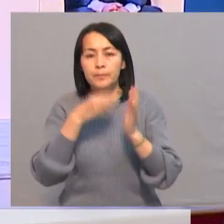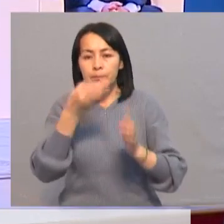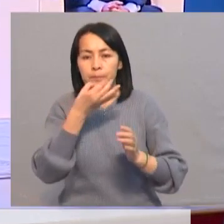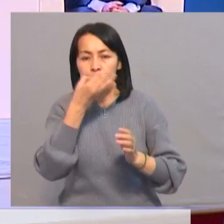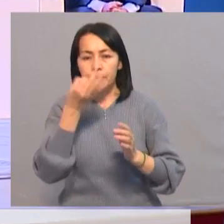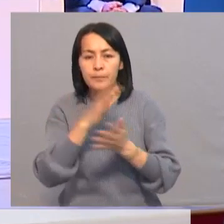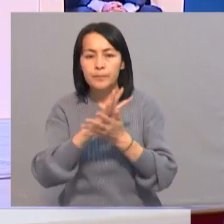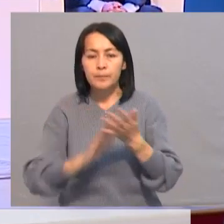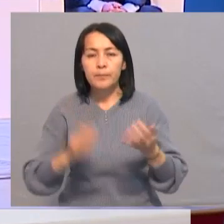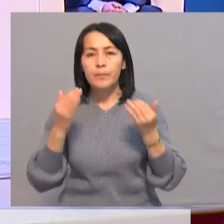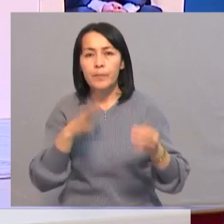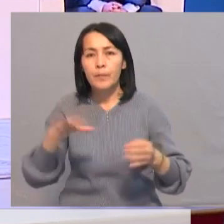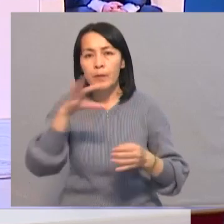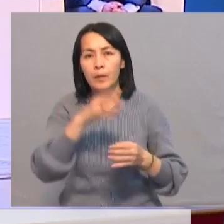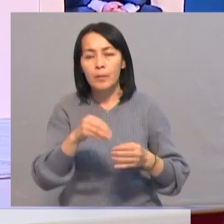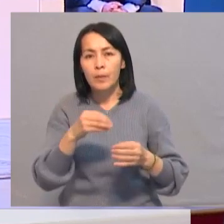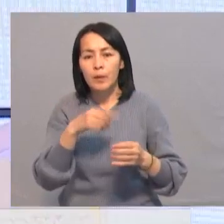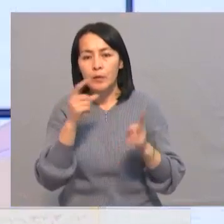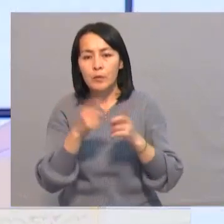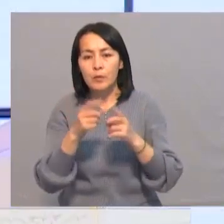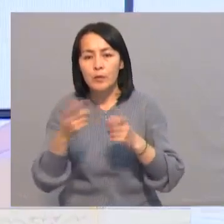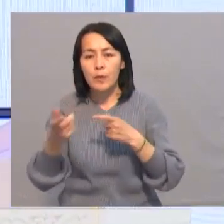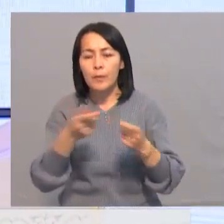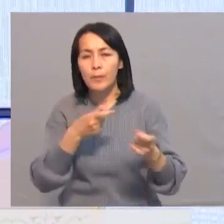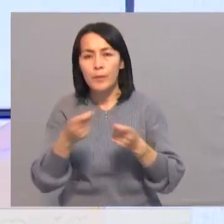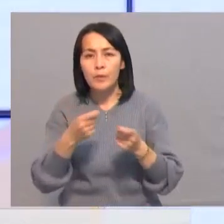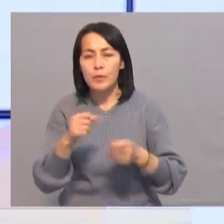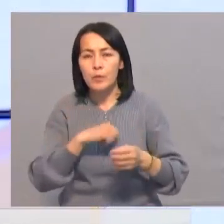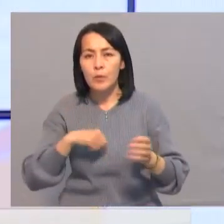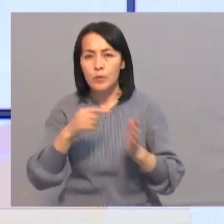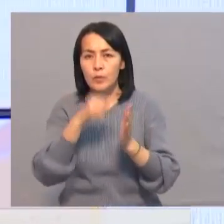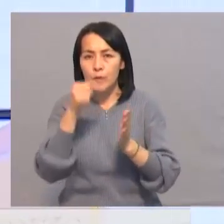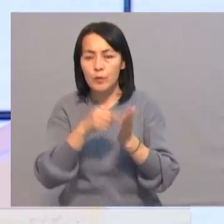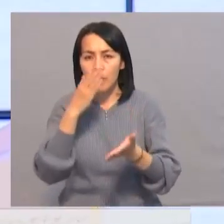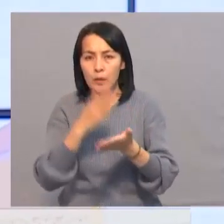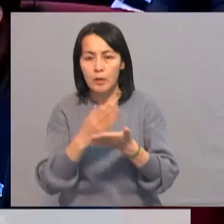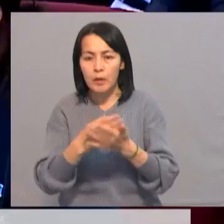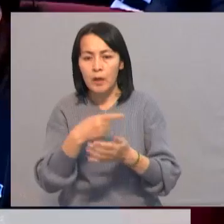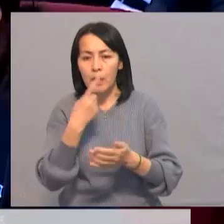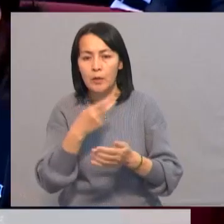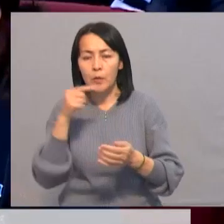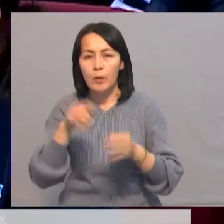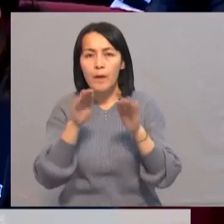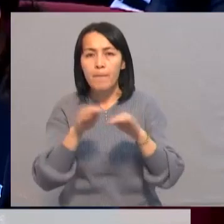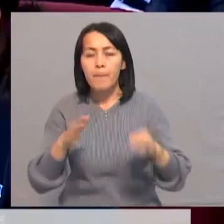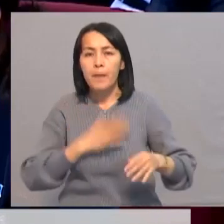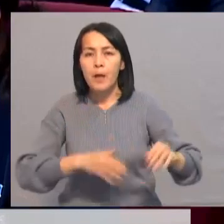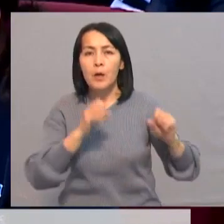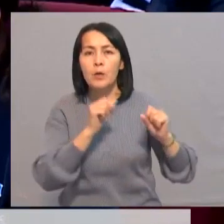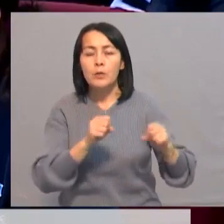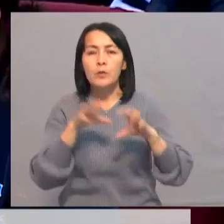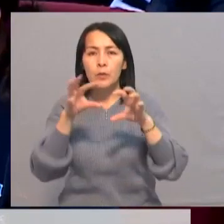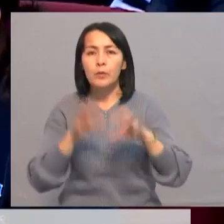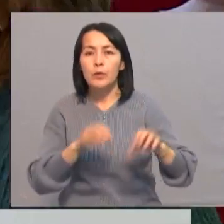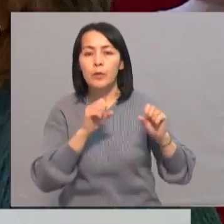форматында жалғасты. Барлық тілек білдірушілер ведомство басшысына өз сұрақтарын тікелей қоя алды. Олар балалардың қауіпсіздігі мен